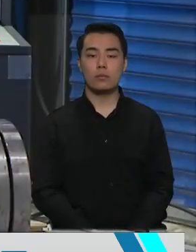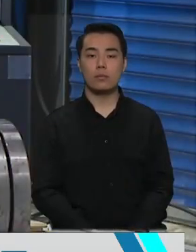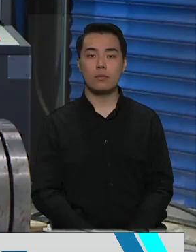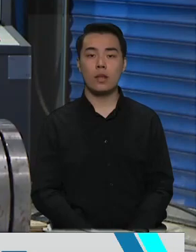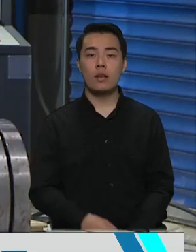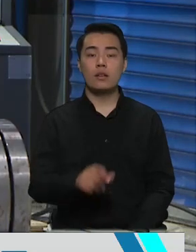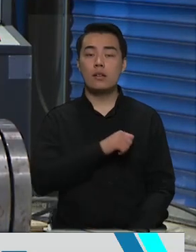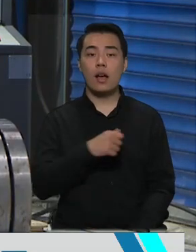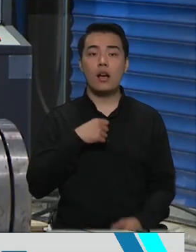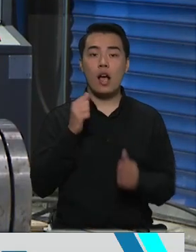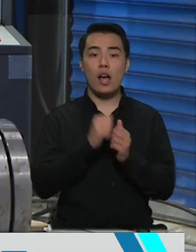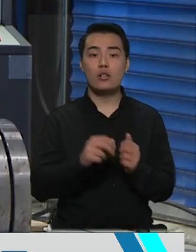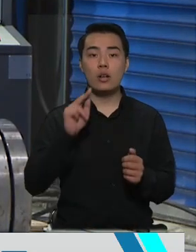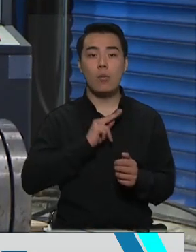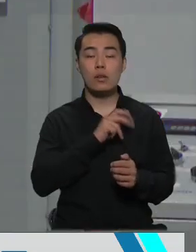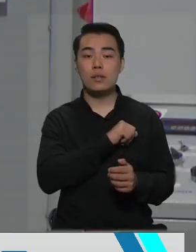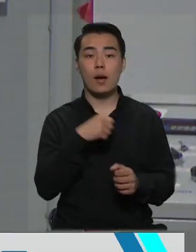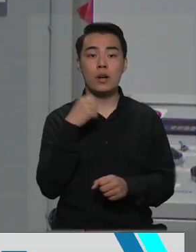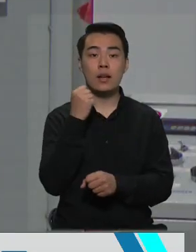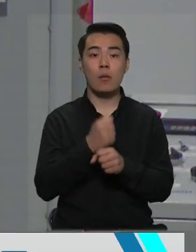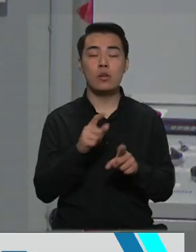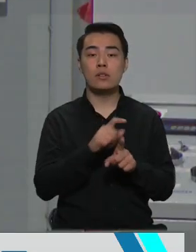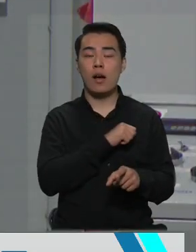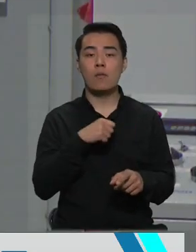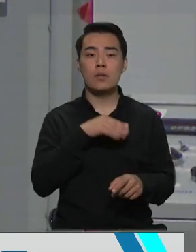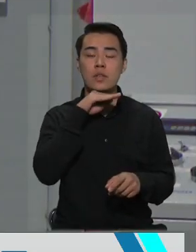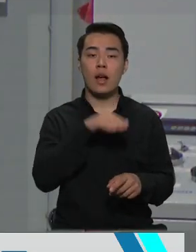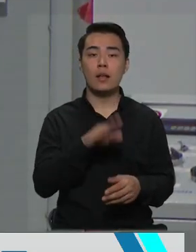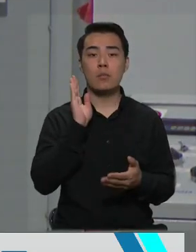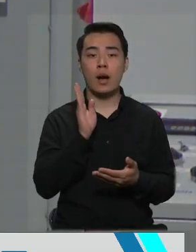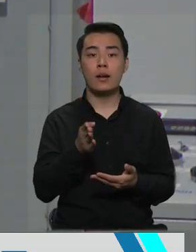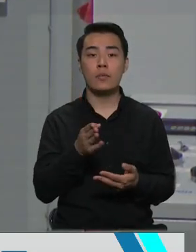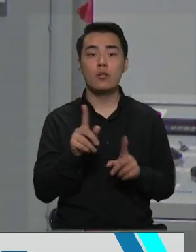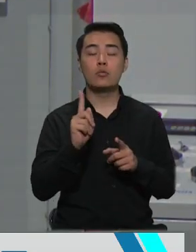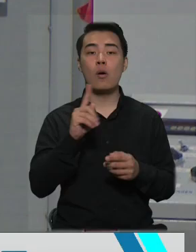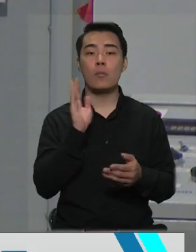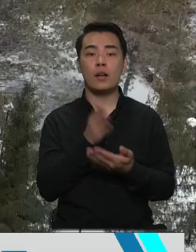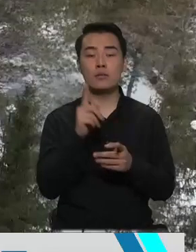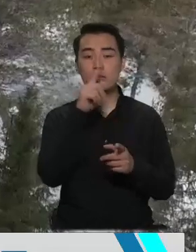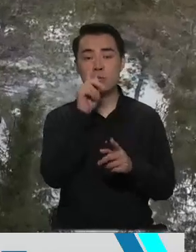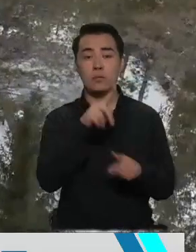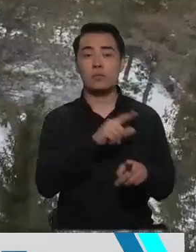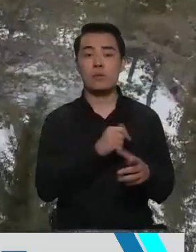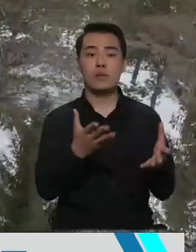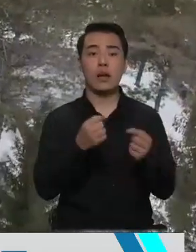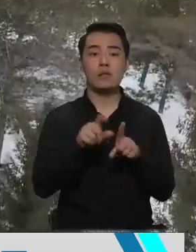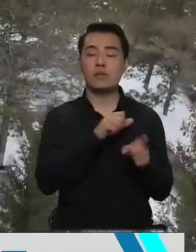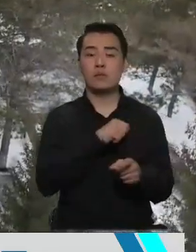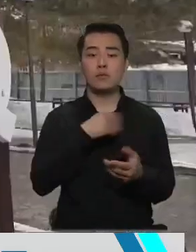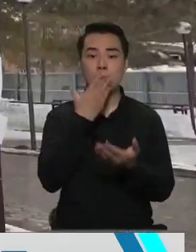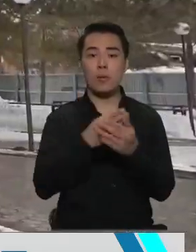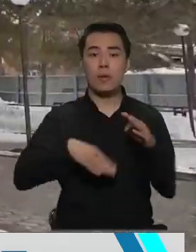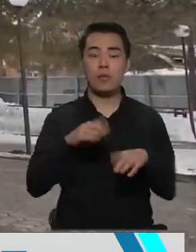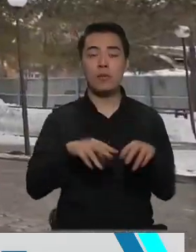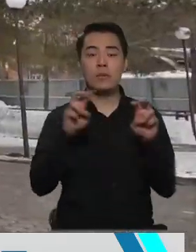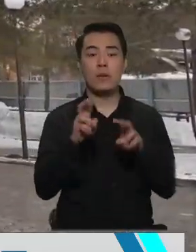каждый работник На таком предприятии высококвалифицированный специалист но тем кто пока не смог найти свое призвание с поиском